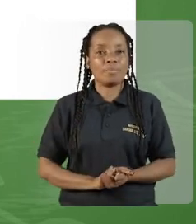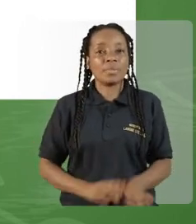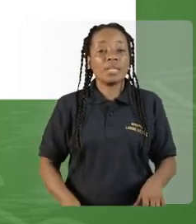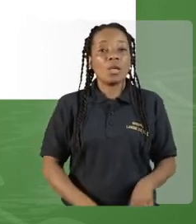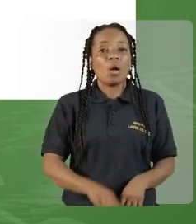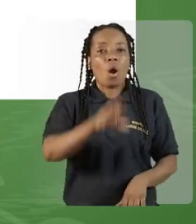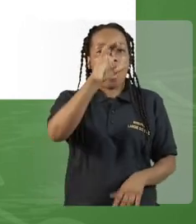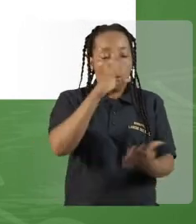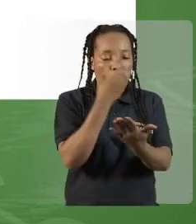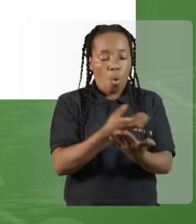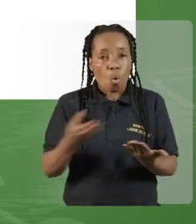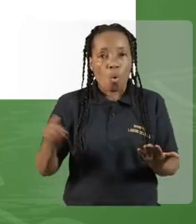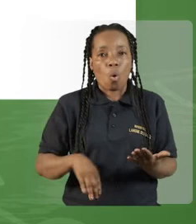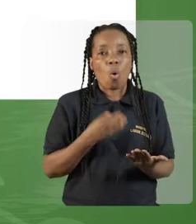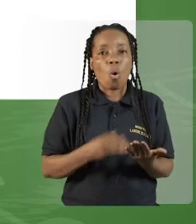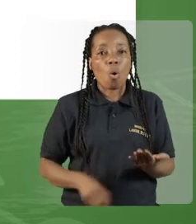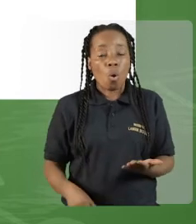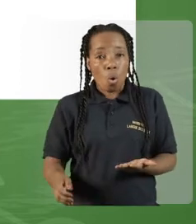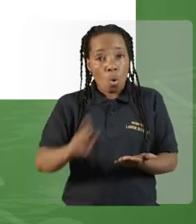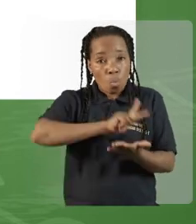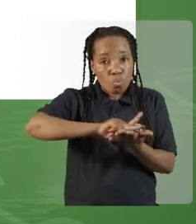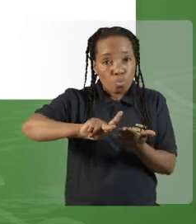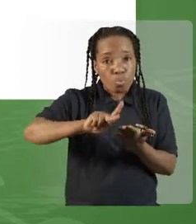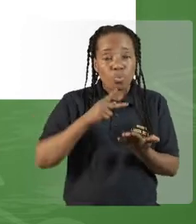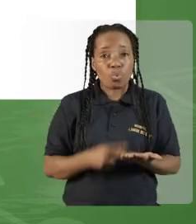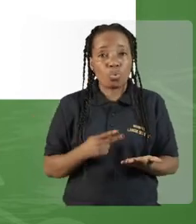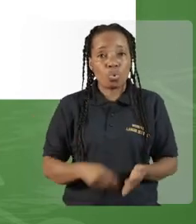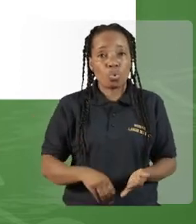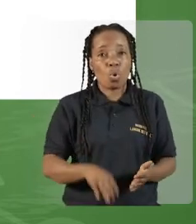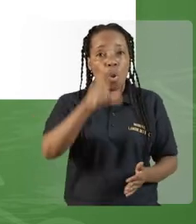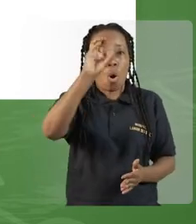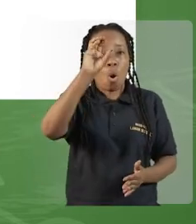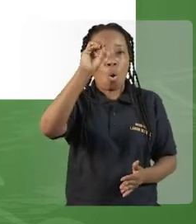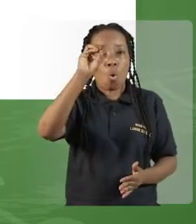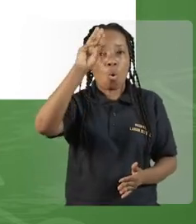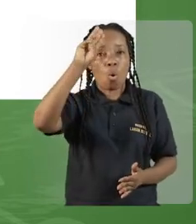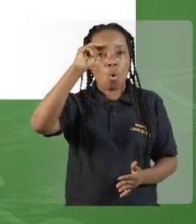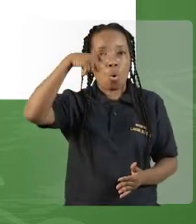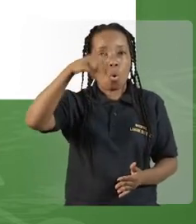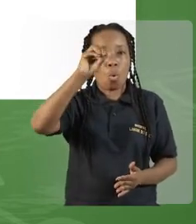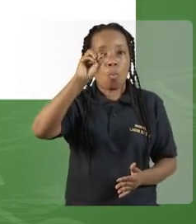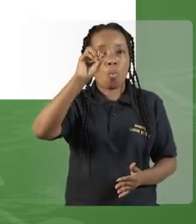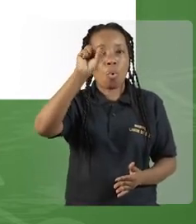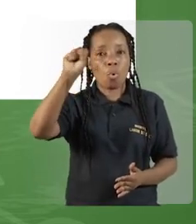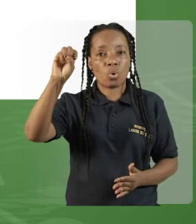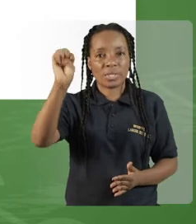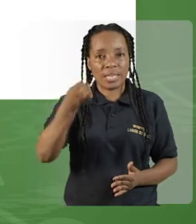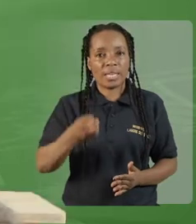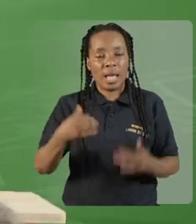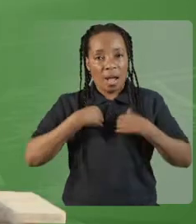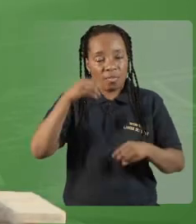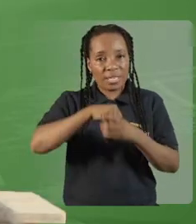composé. Un corps pur composé est un corps qui est constitué d'atomes